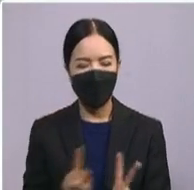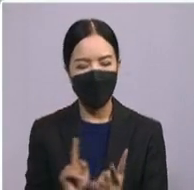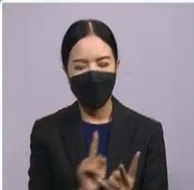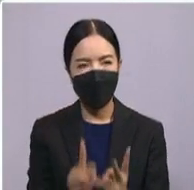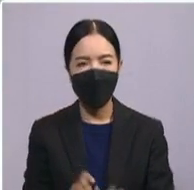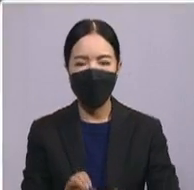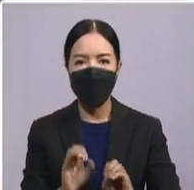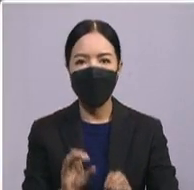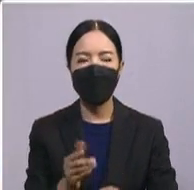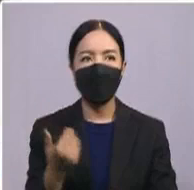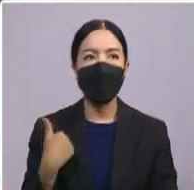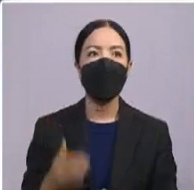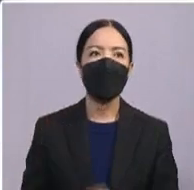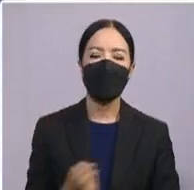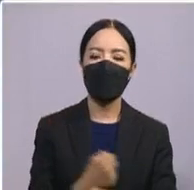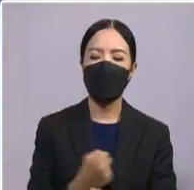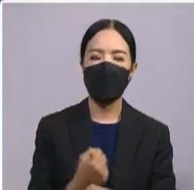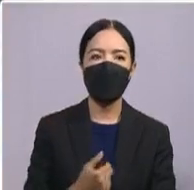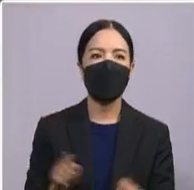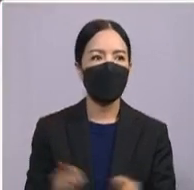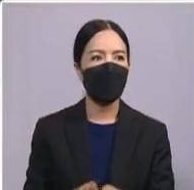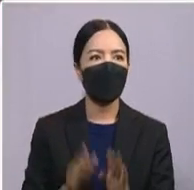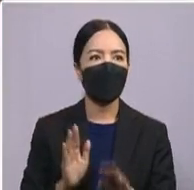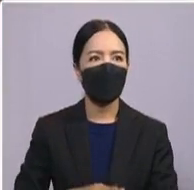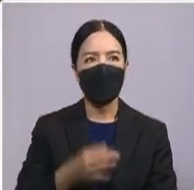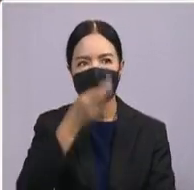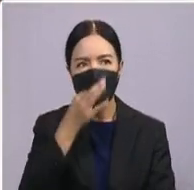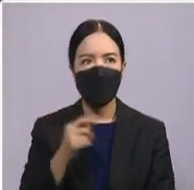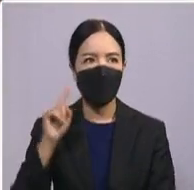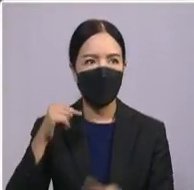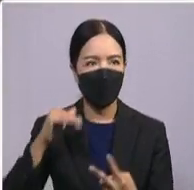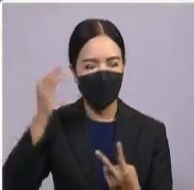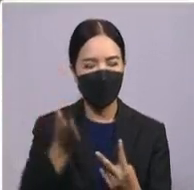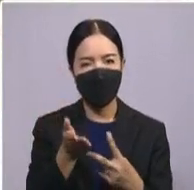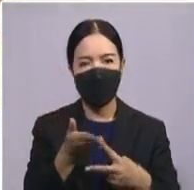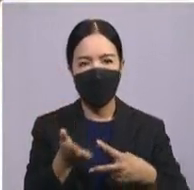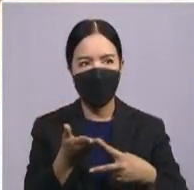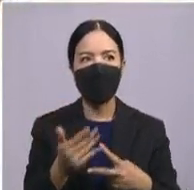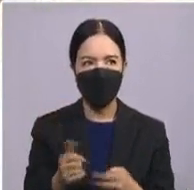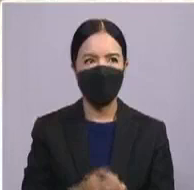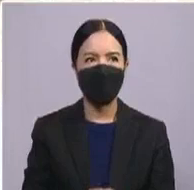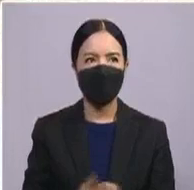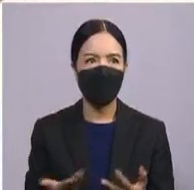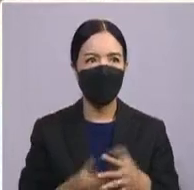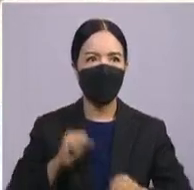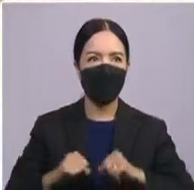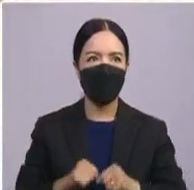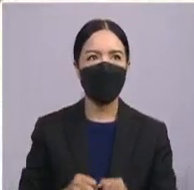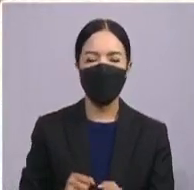กษาวิธีการเล่นและการฝึกซ้อมจากนักเทนนิสมืออาชีพจนน้องก้าวลูกสาวคนโตสร้างผลงานกวาดแชมป์ในระดับเยาวชนอย่างมากม